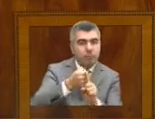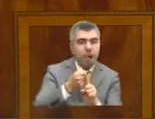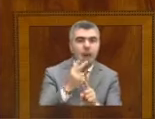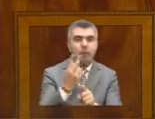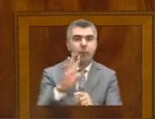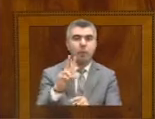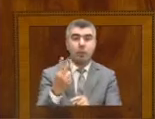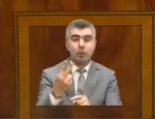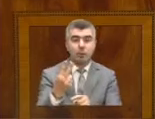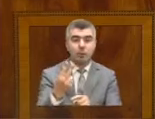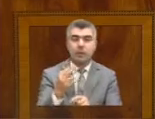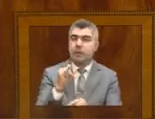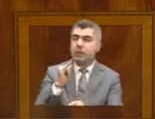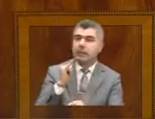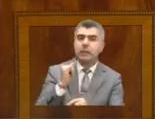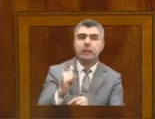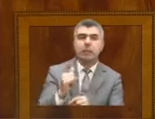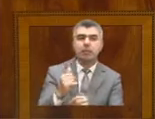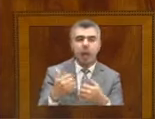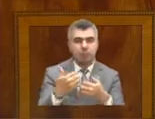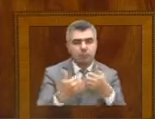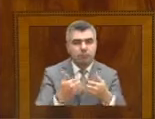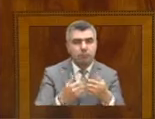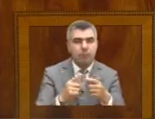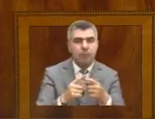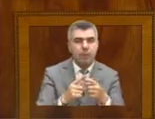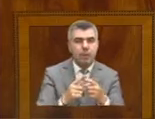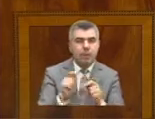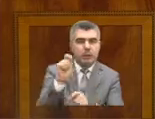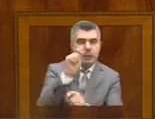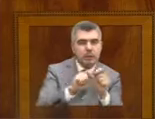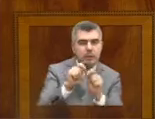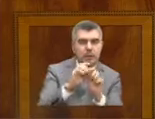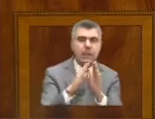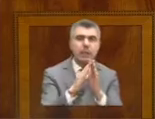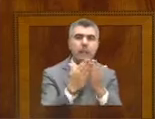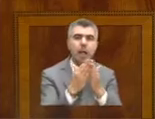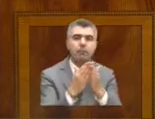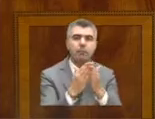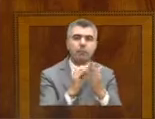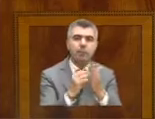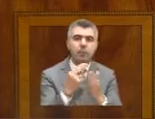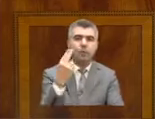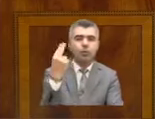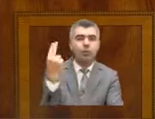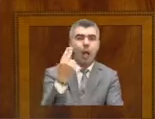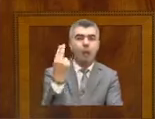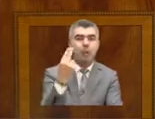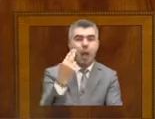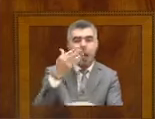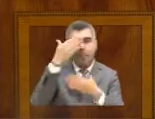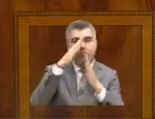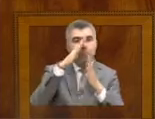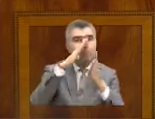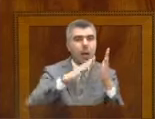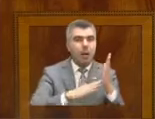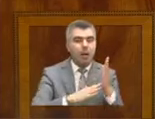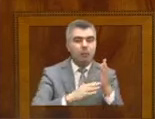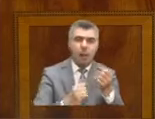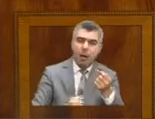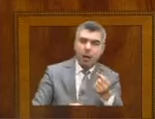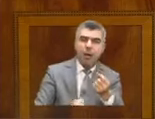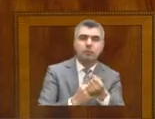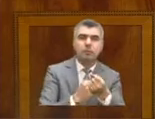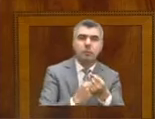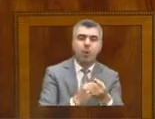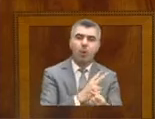على مواصلة تنزيل الإصلاح البيداغوجي الشامل والمندمج للجامعة المغربية والنهوض بمستوى